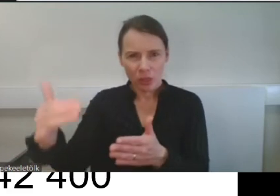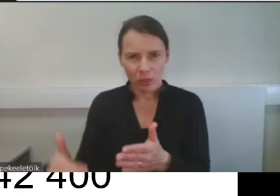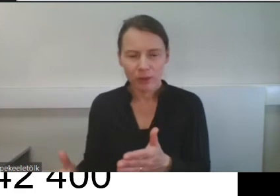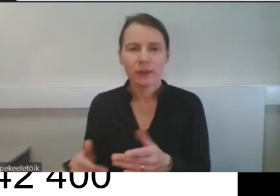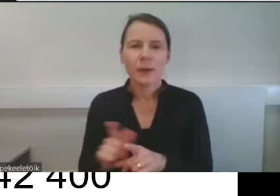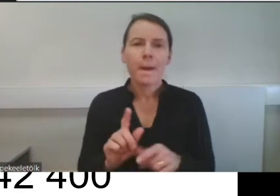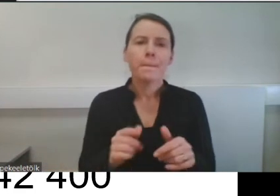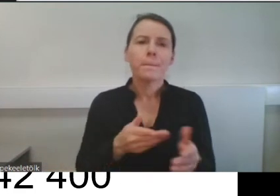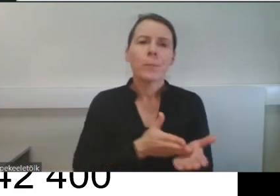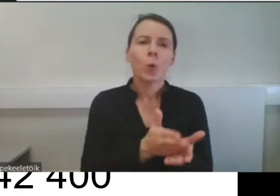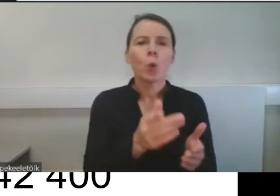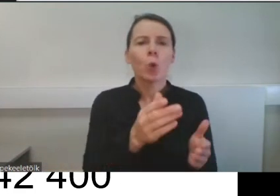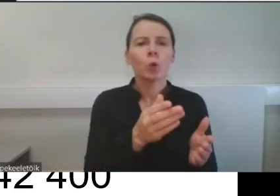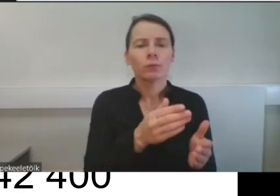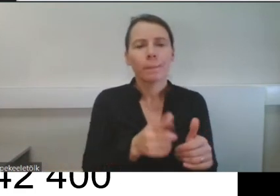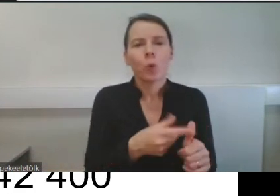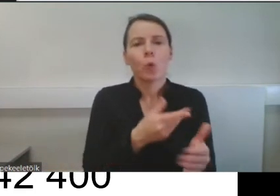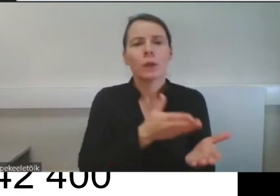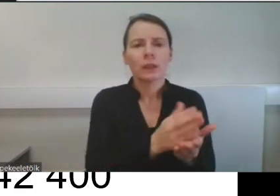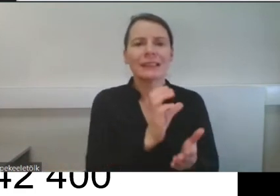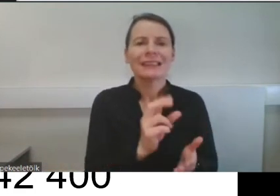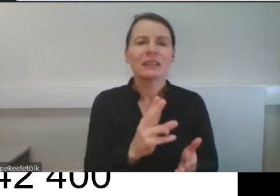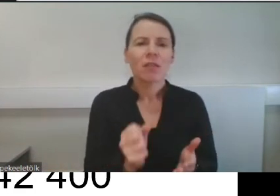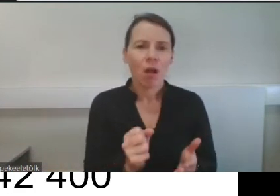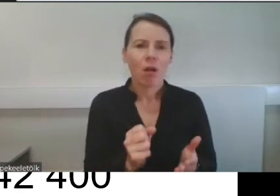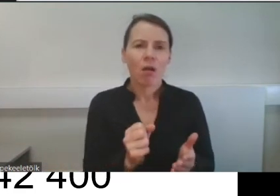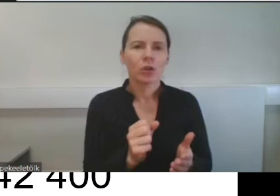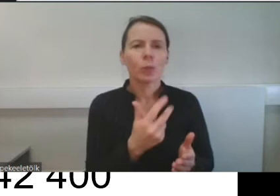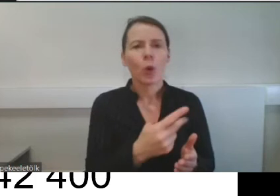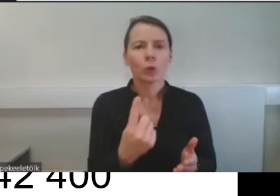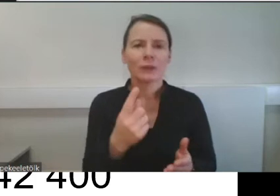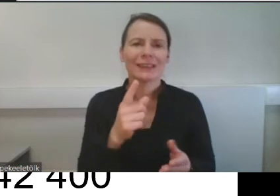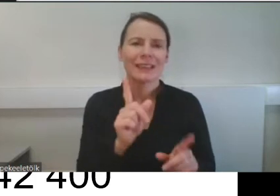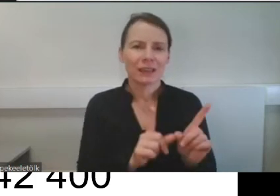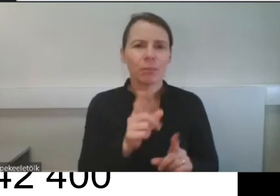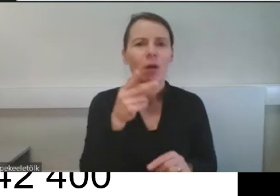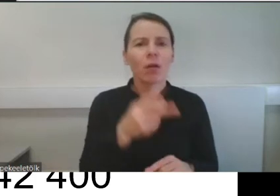Et olla kindlad, et need andmed nagu vähemalt suures osas kattuksid.